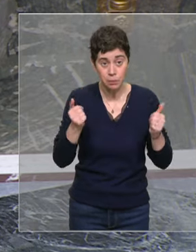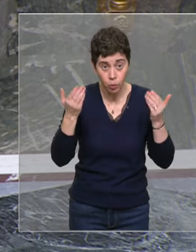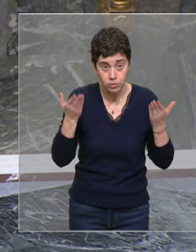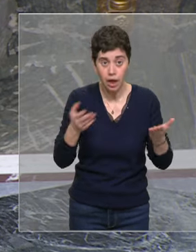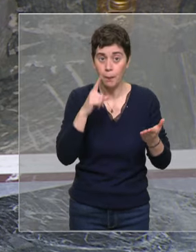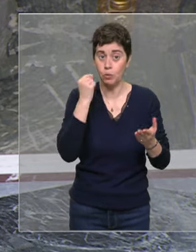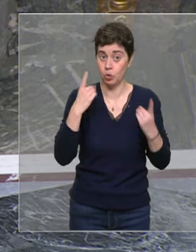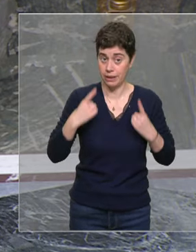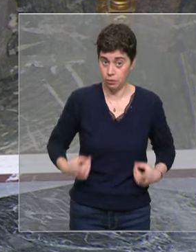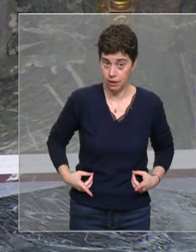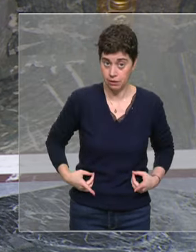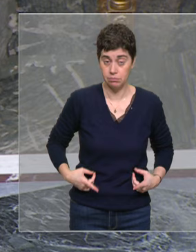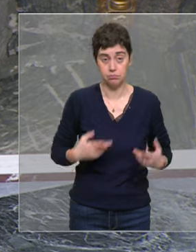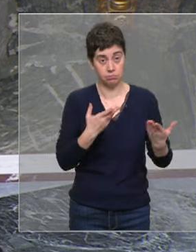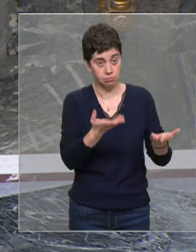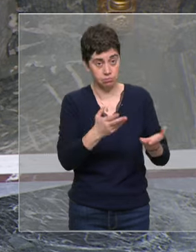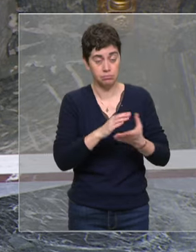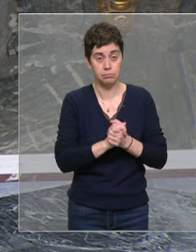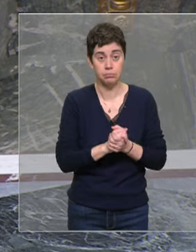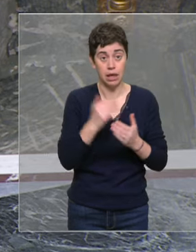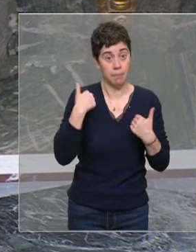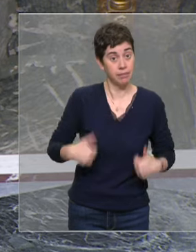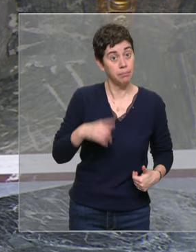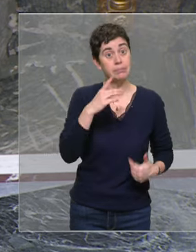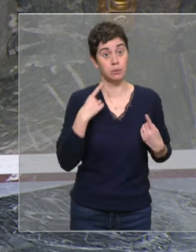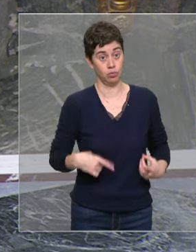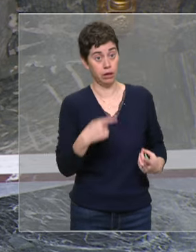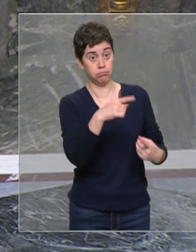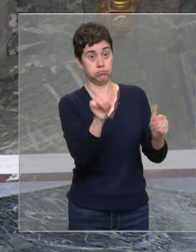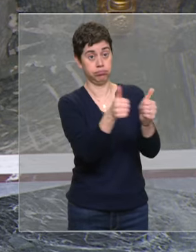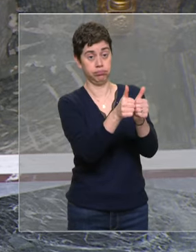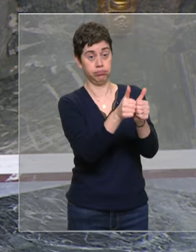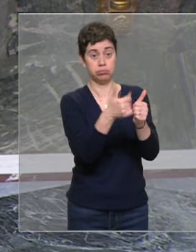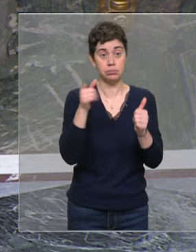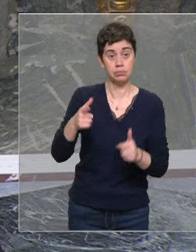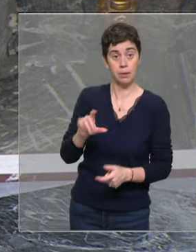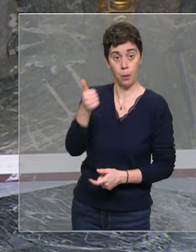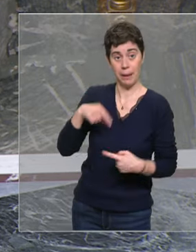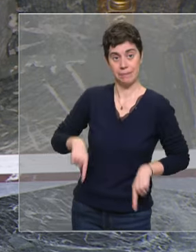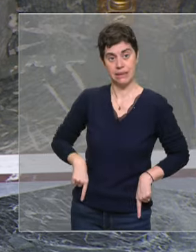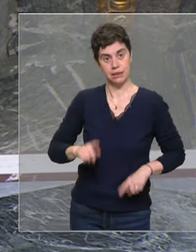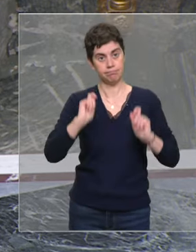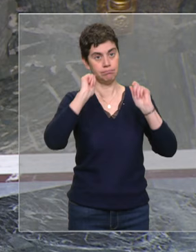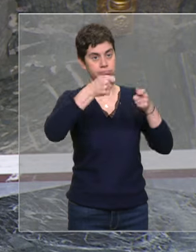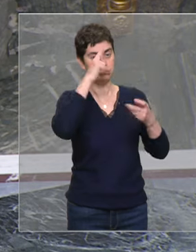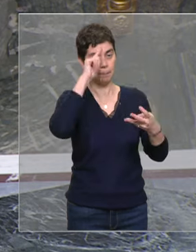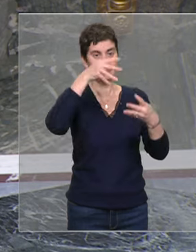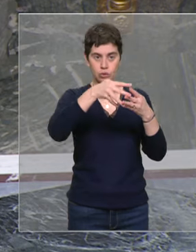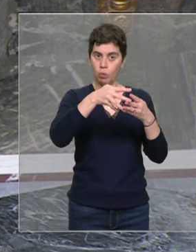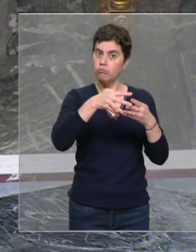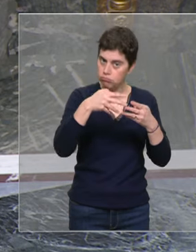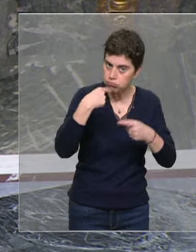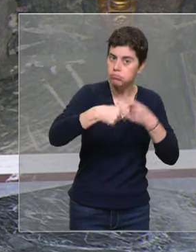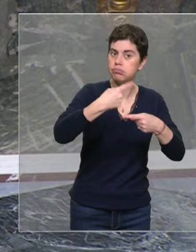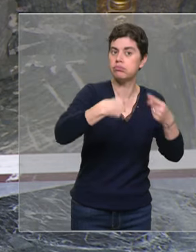madame la députée Babeau, que le Premier ministre a choisi de vous confier une mission. Cette mission, elle est d'ores et déjà lancée pour nous